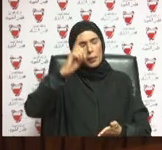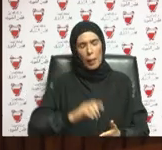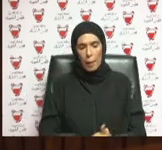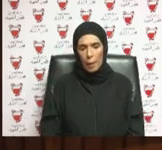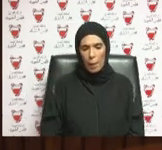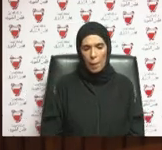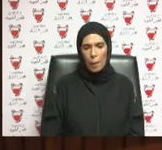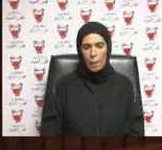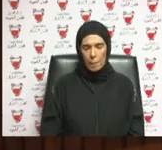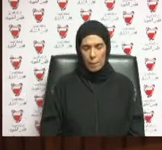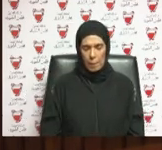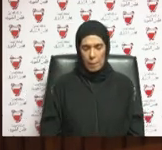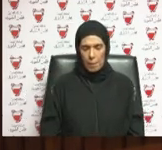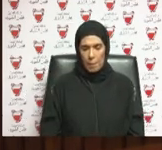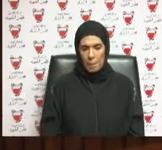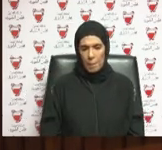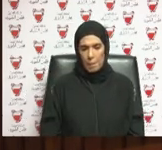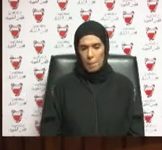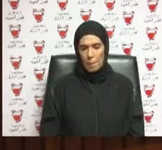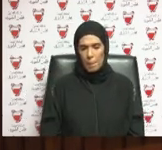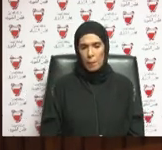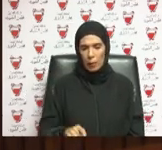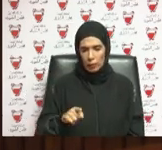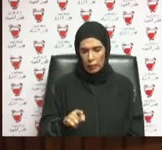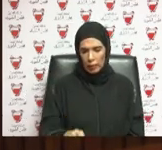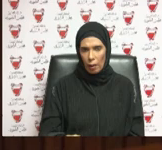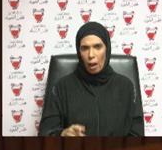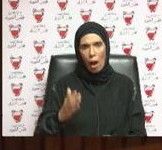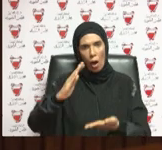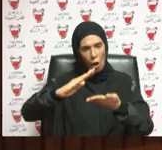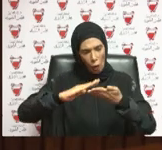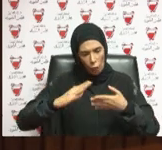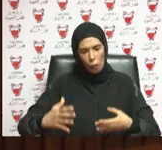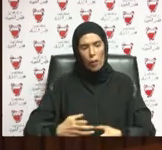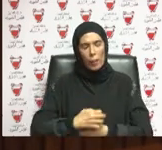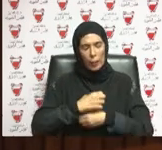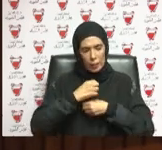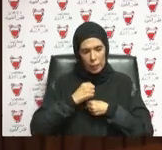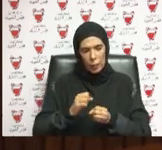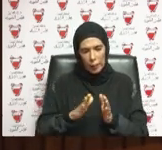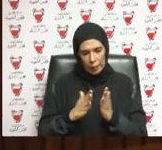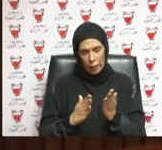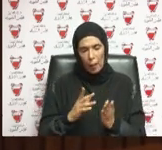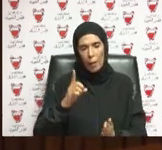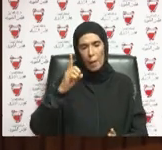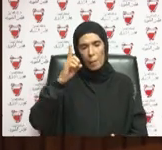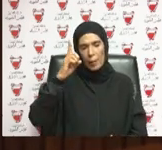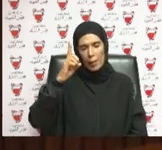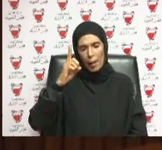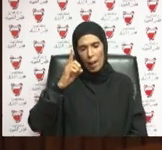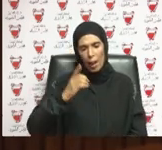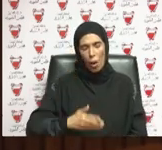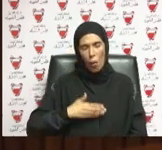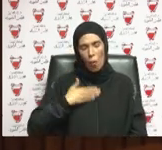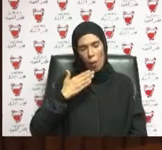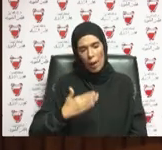لما تحبه وترضاه، وأحطه بعنايتك، واحفظه كما حفظت كتابك الكريم، وأطل من عمره،